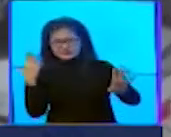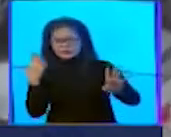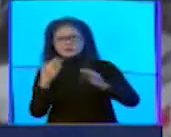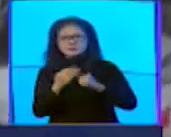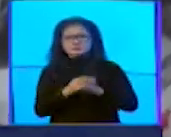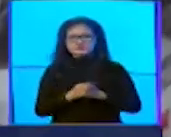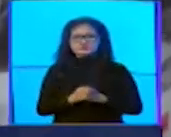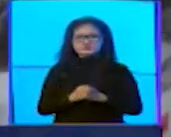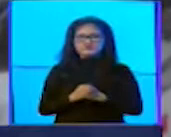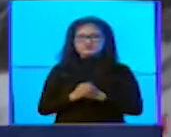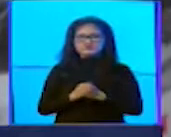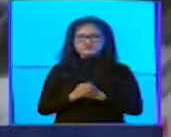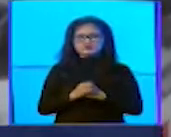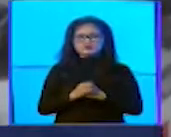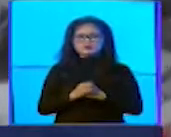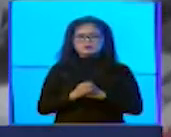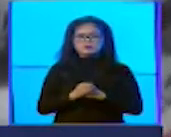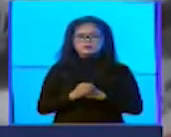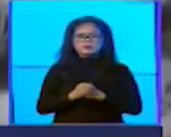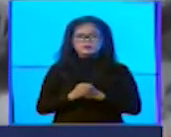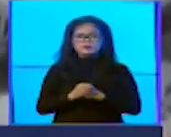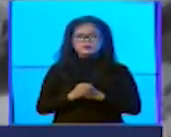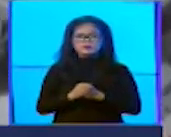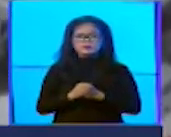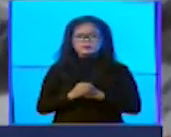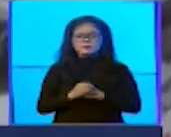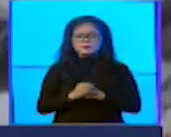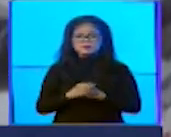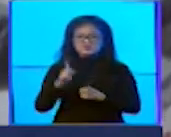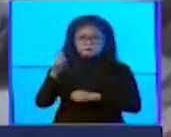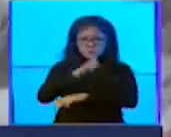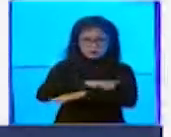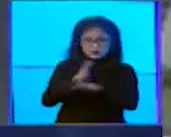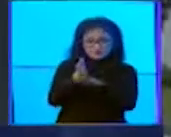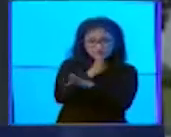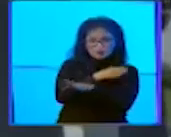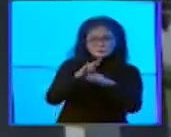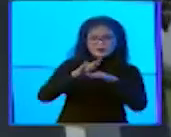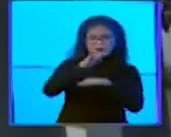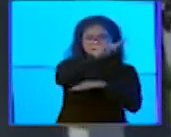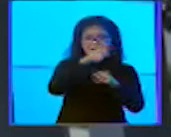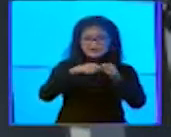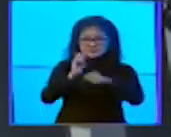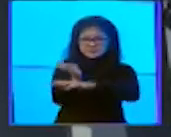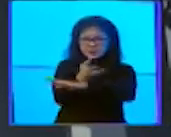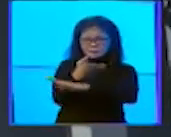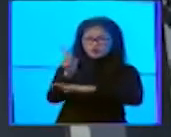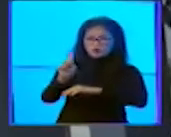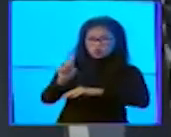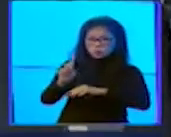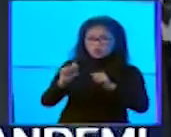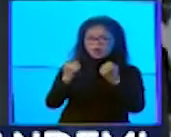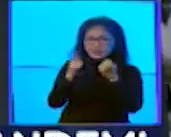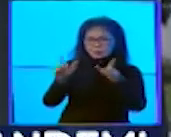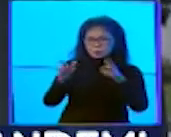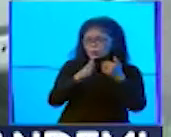Jadi bisa disiasati dengan bisa datang sehari sebelum penerbangan. Libur panjang berbarengan dengan